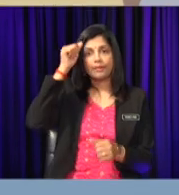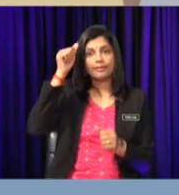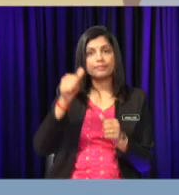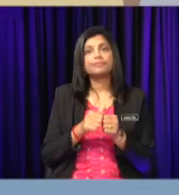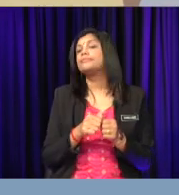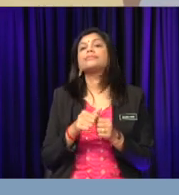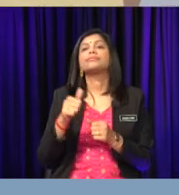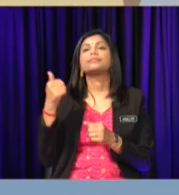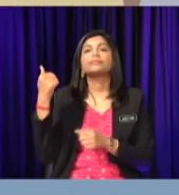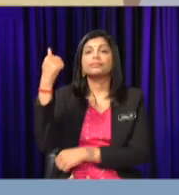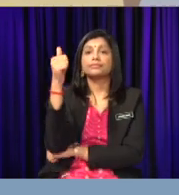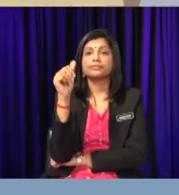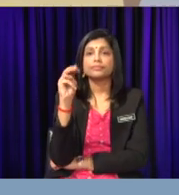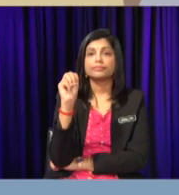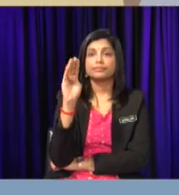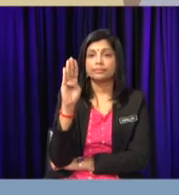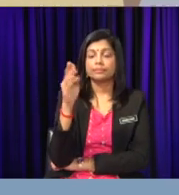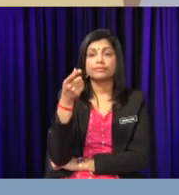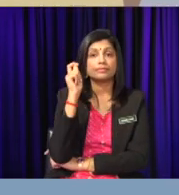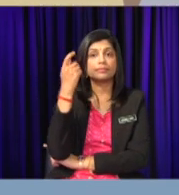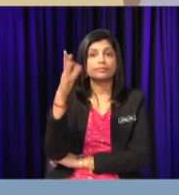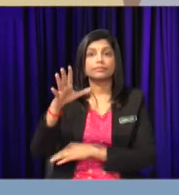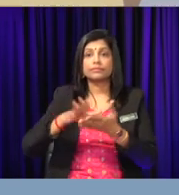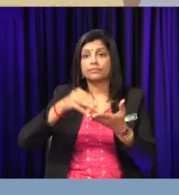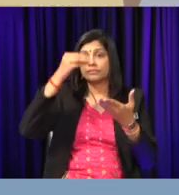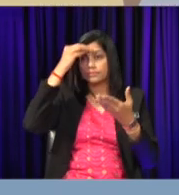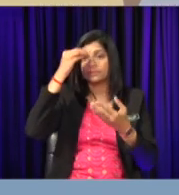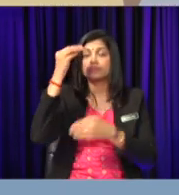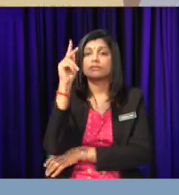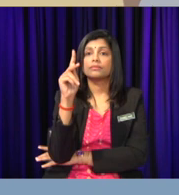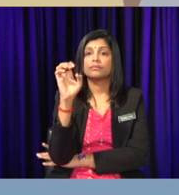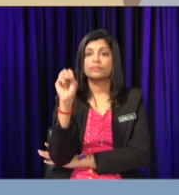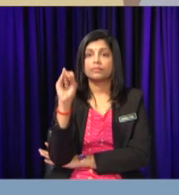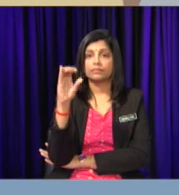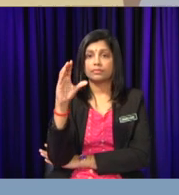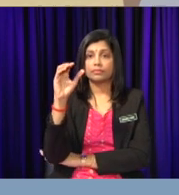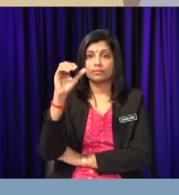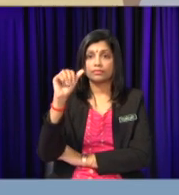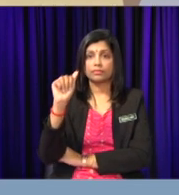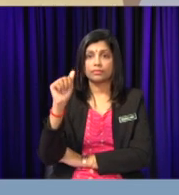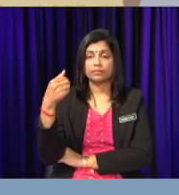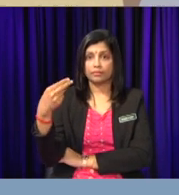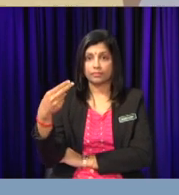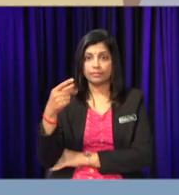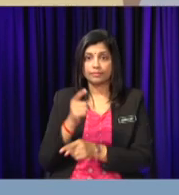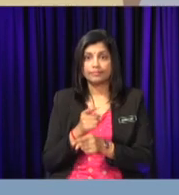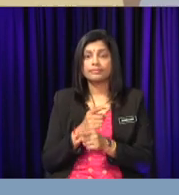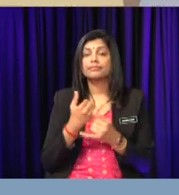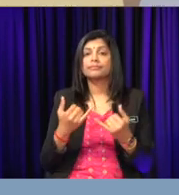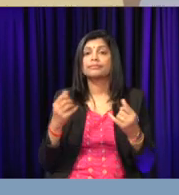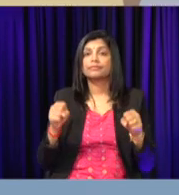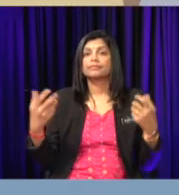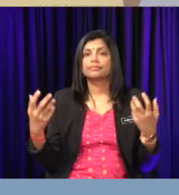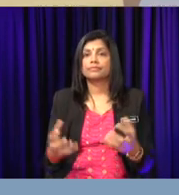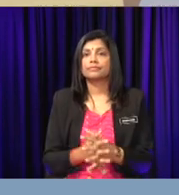terjadi ke Sica kita boleh aplikasikan sebenarnya ke si cah dalam penyelesaian masalah dan kita boleh gabungkan dengan teknik 10mb